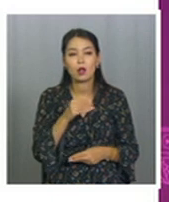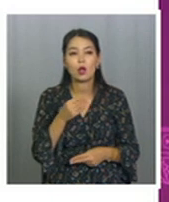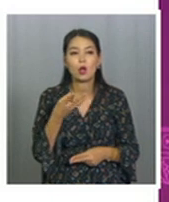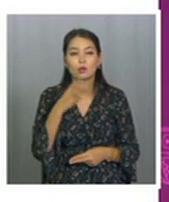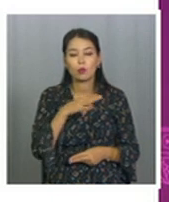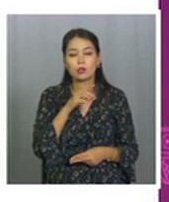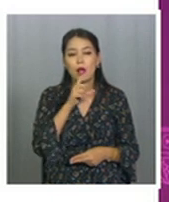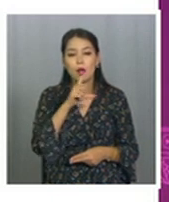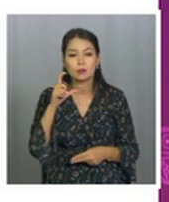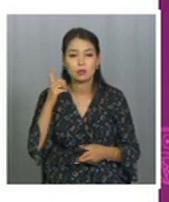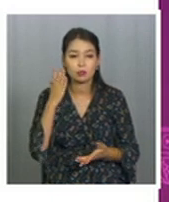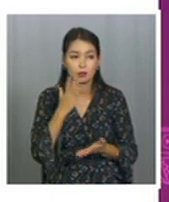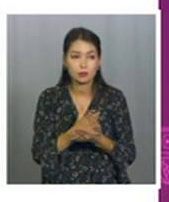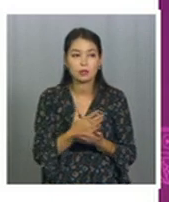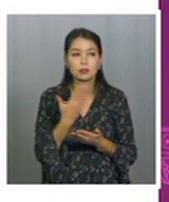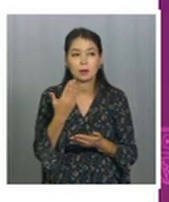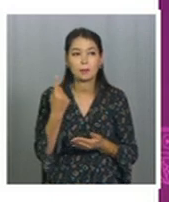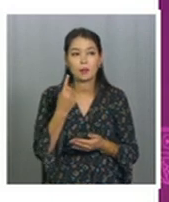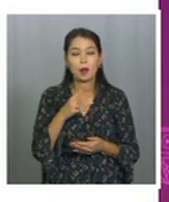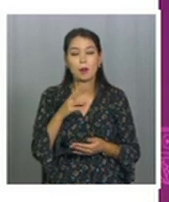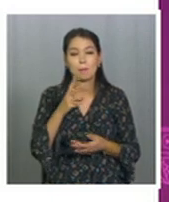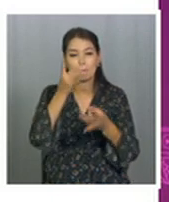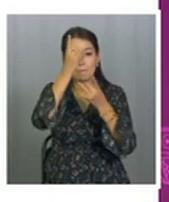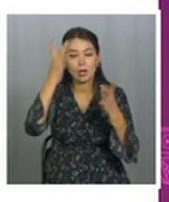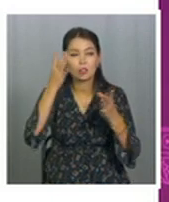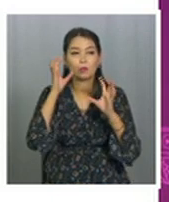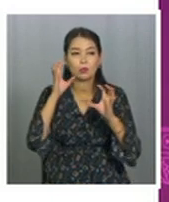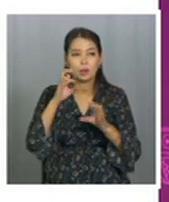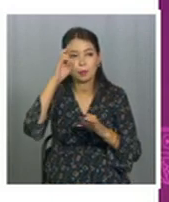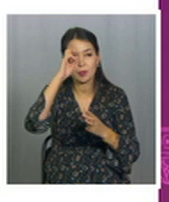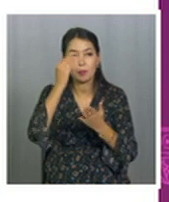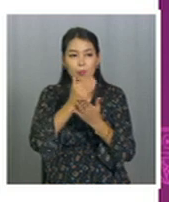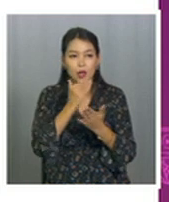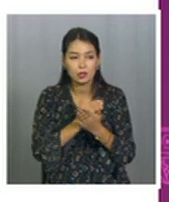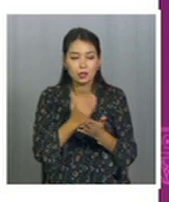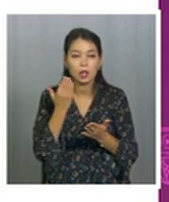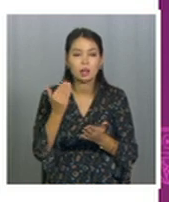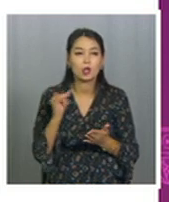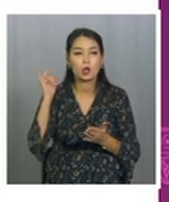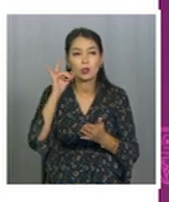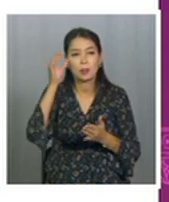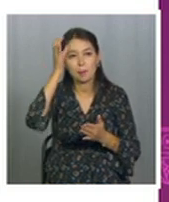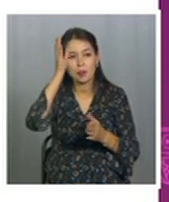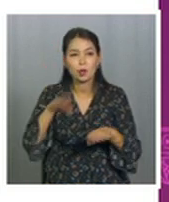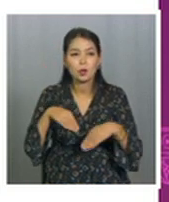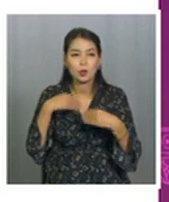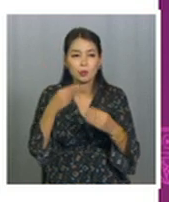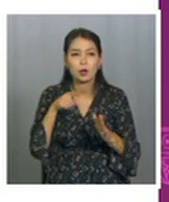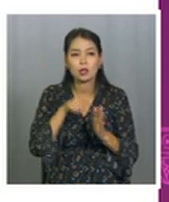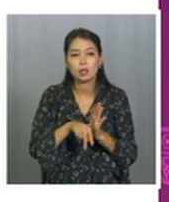азат жол – мәдени мұра мемлекеттік бағдарламасы, рухани және білім беру істерінің даму саласындағы негізгі